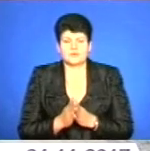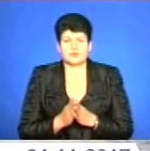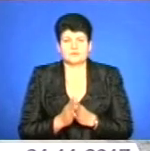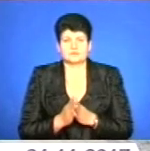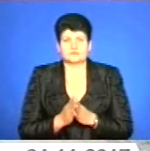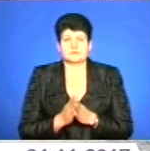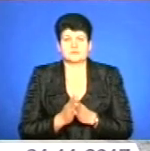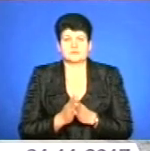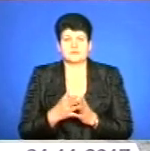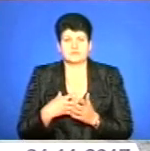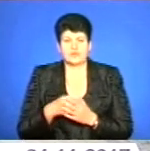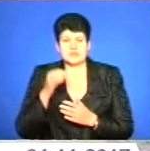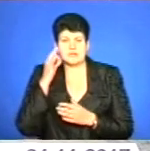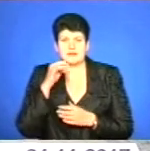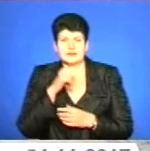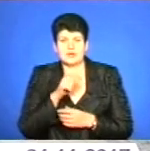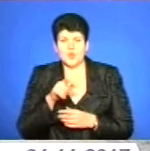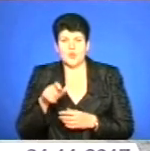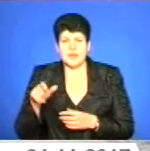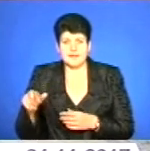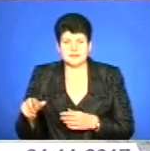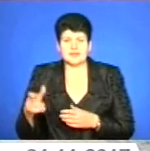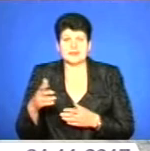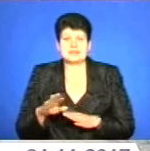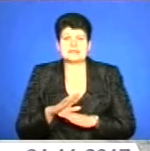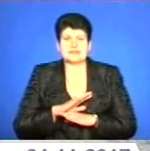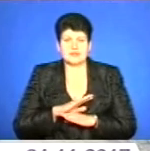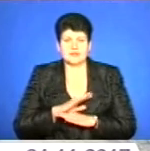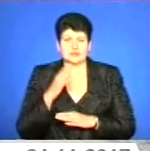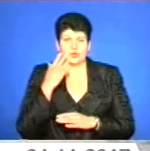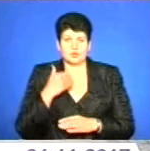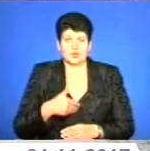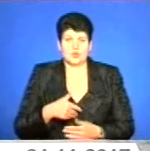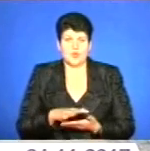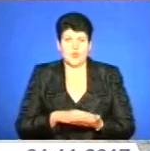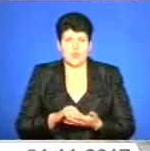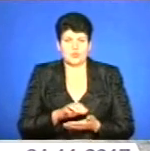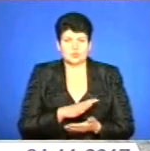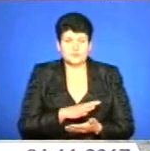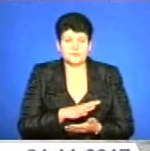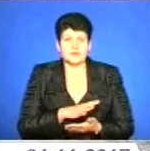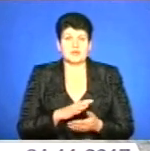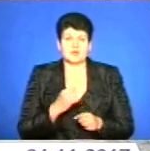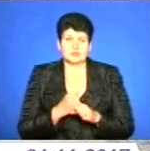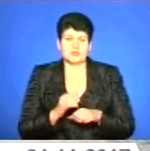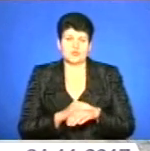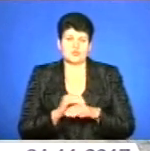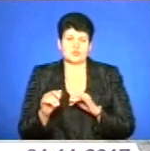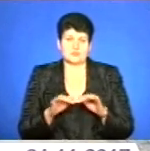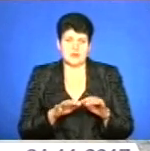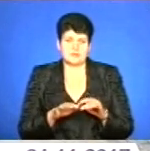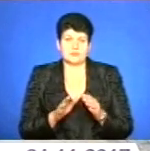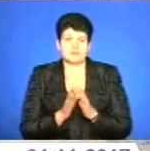в молитвах своїх згадати тих людей, які загинули під час Голодомору, і зробити добру справу. До цієї акції